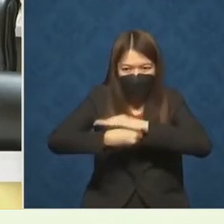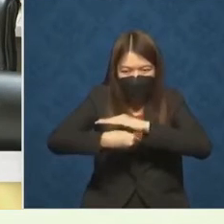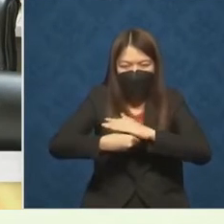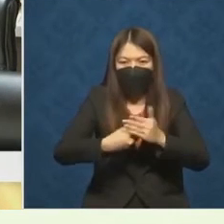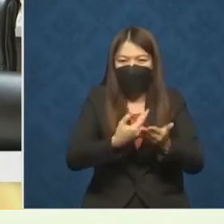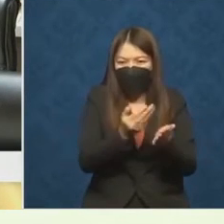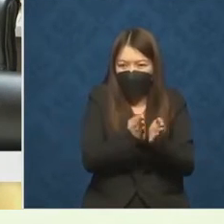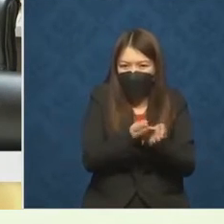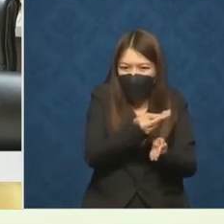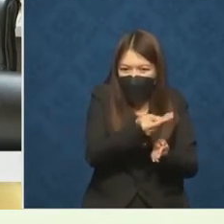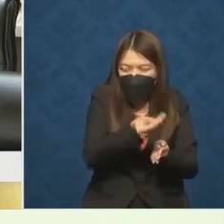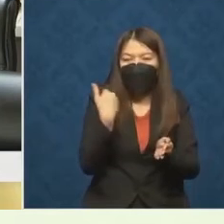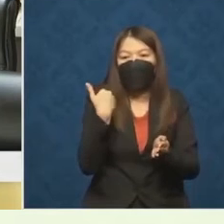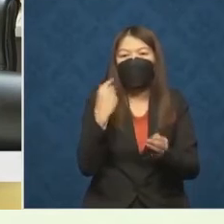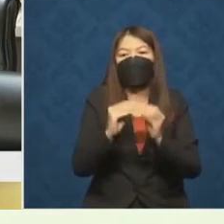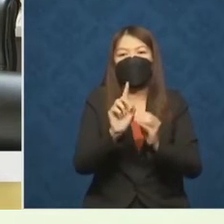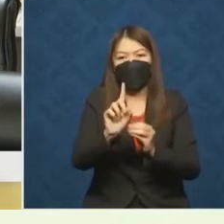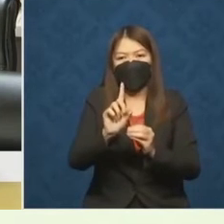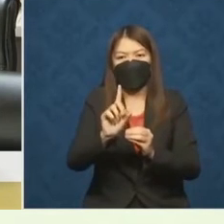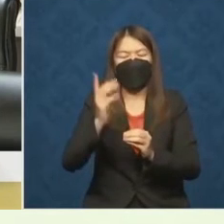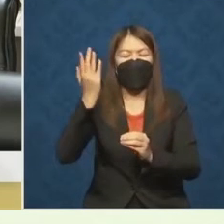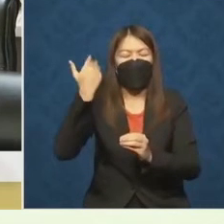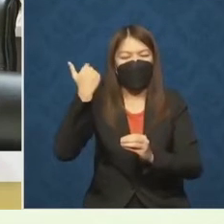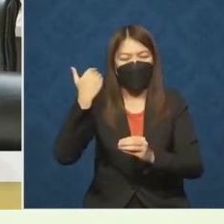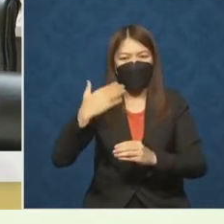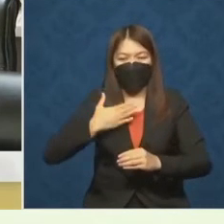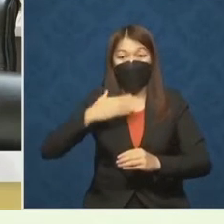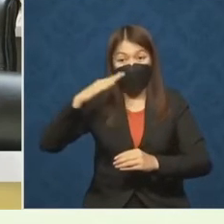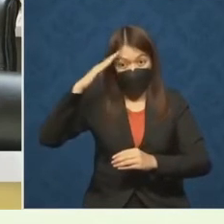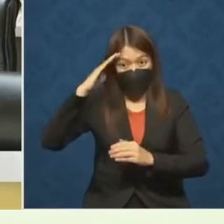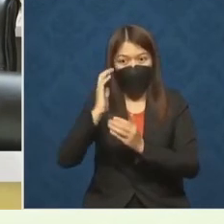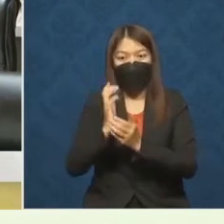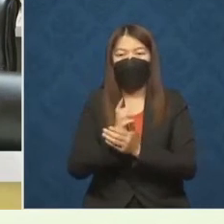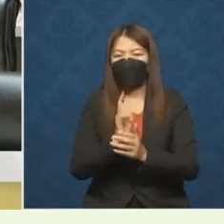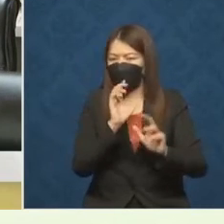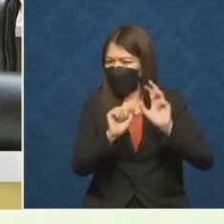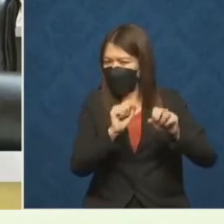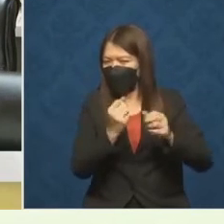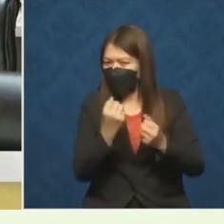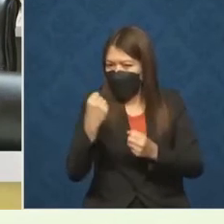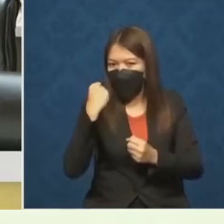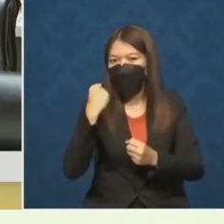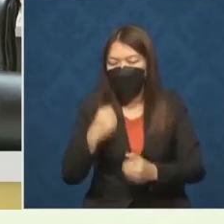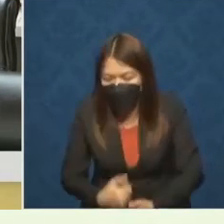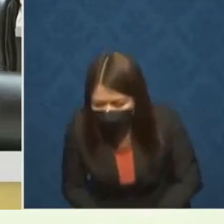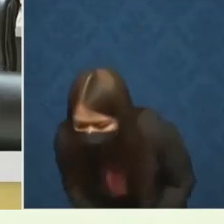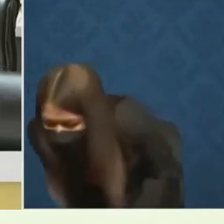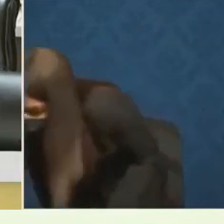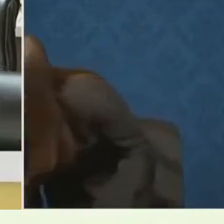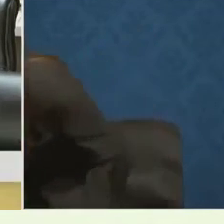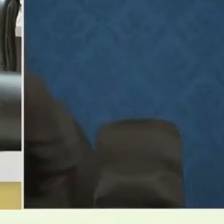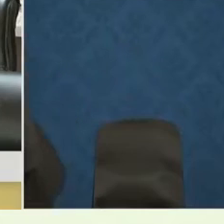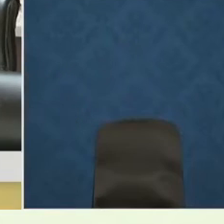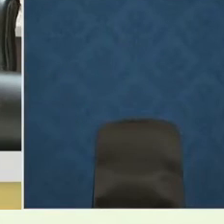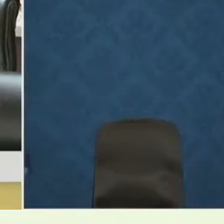1นี่นะฮะตอนผมเป็นตำรวจนะครับอย่างนี้ไม่รอดผมหรอกนะฮะผมสามารถสืบสวนติดตามจับกุมด